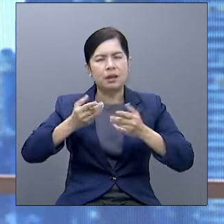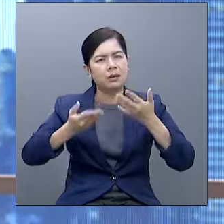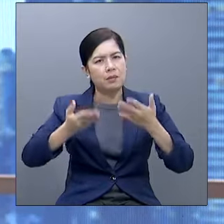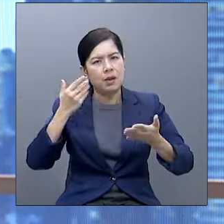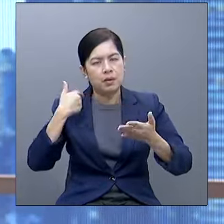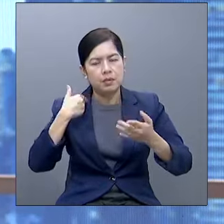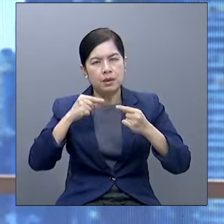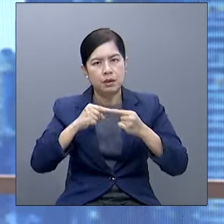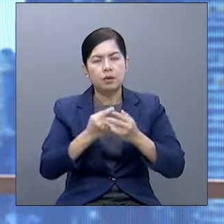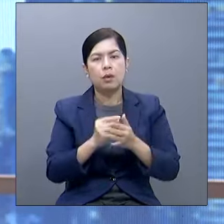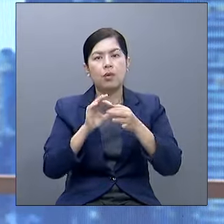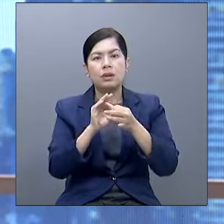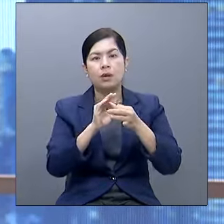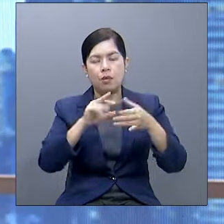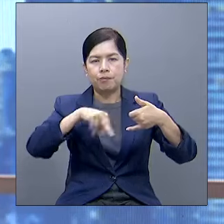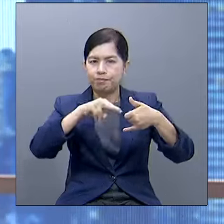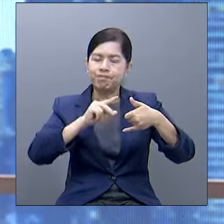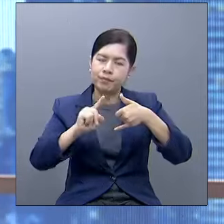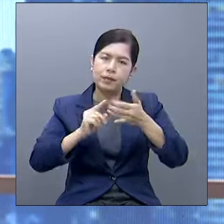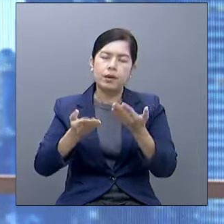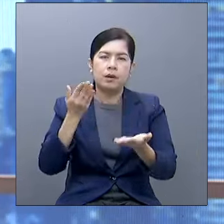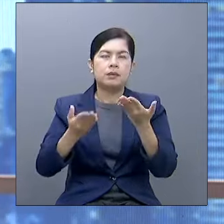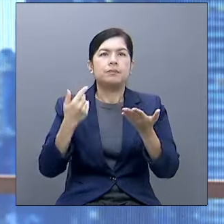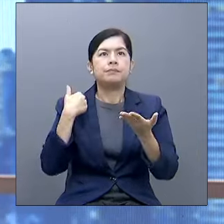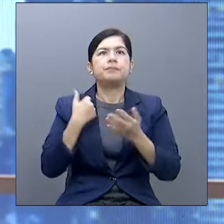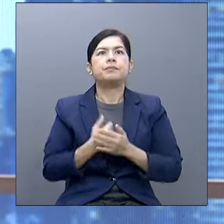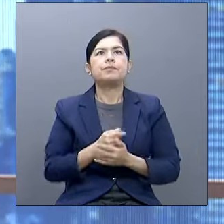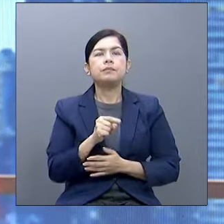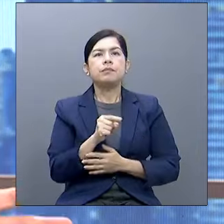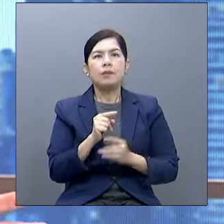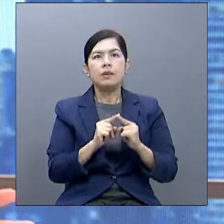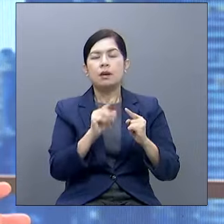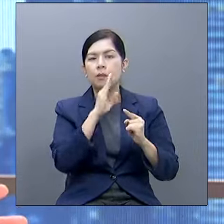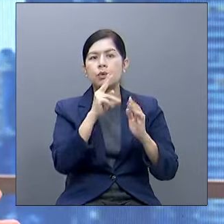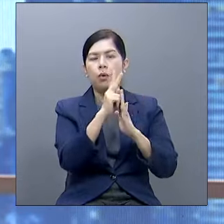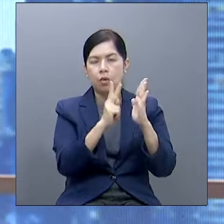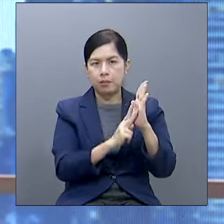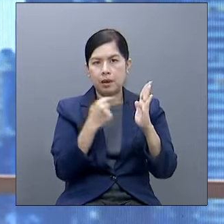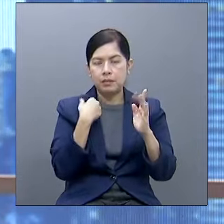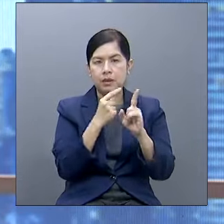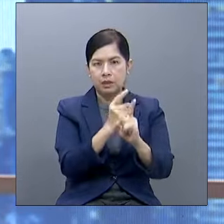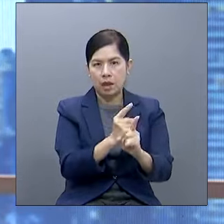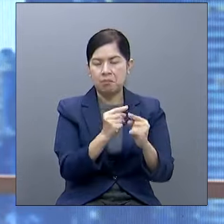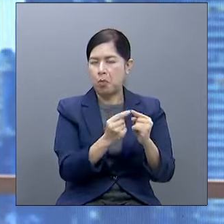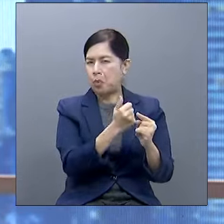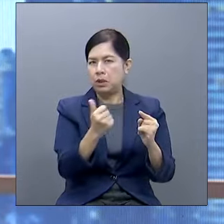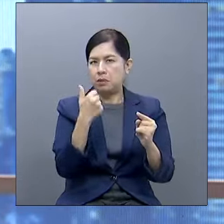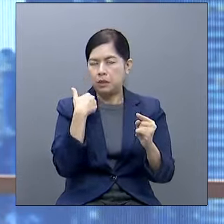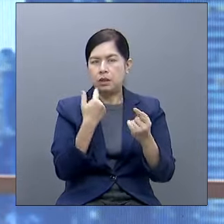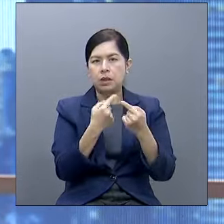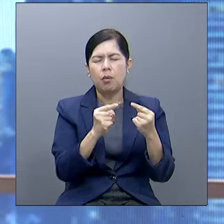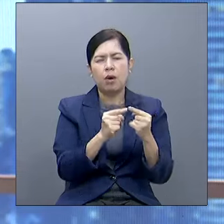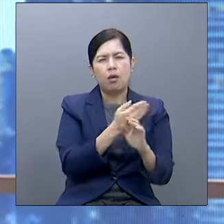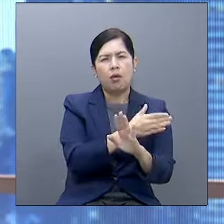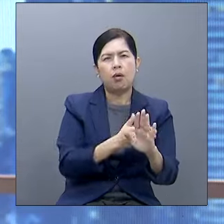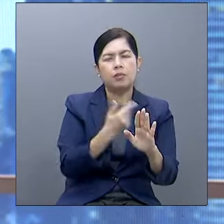พมีทนายความมีนู่นมีนี่มีผู้มีญาติที่ใกล้ชิดเนี่ยเข้ามาคือกฎหมายออกแบบมาแบบดีมากแต่ที่ผ่านมาเนี่ยสิ่ง